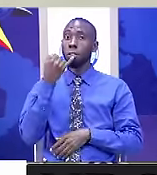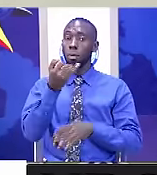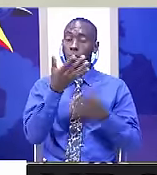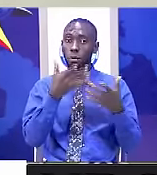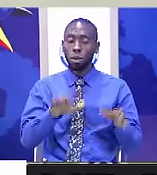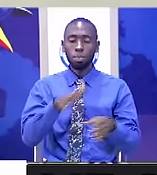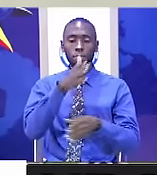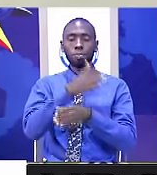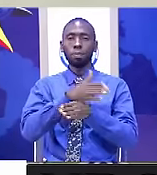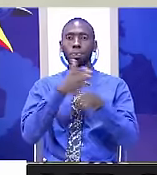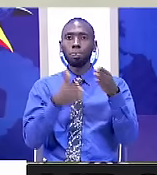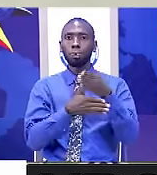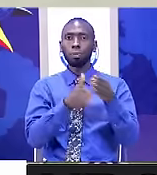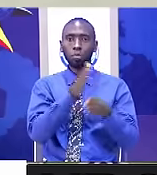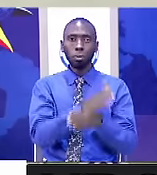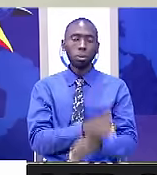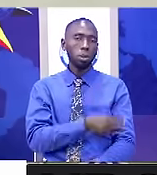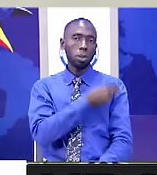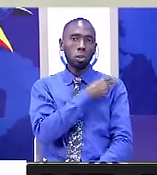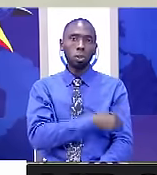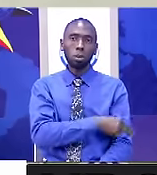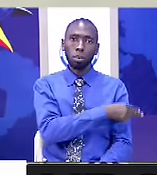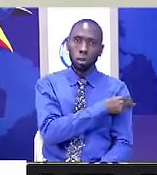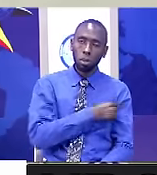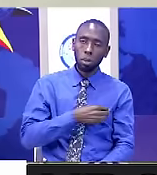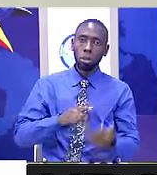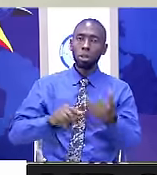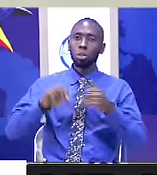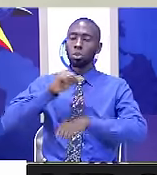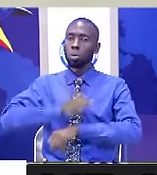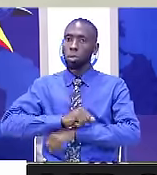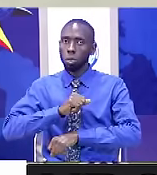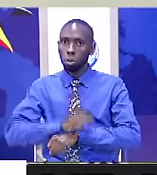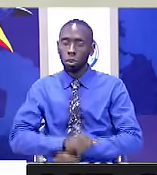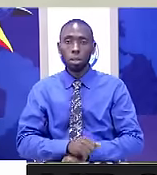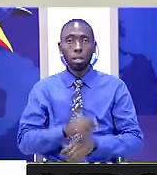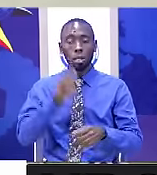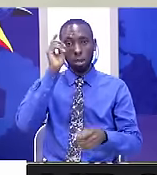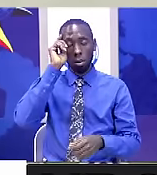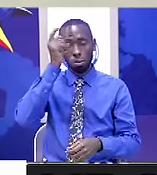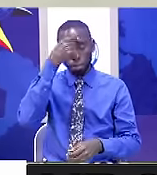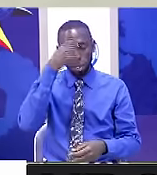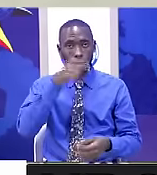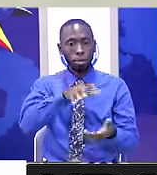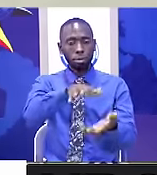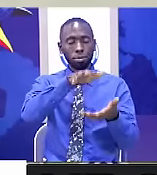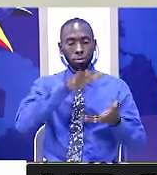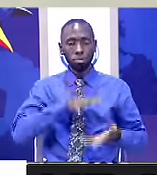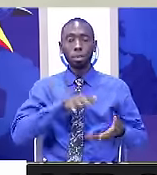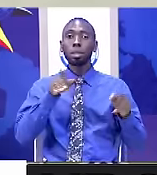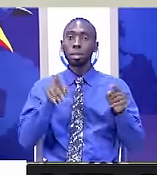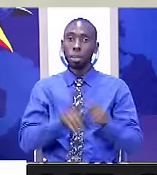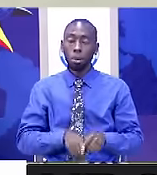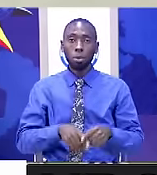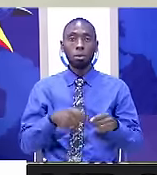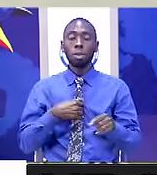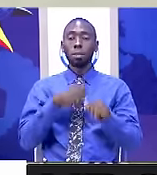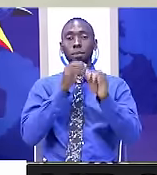okuzimba amalwaliro n'amasomero okusinziira gavumenti bye yatukwasa ate tuyingidde mu bulimi